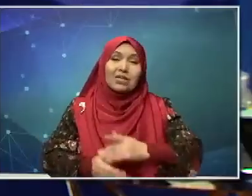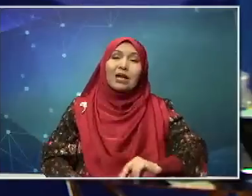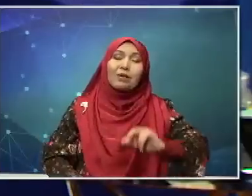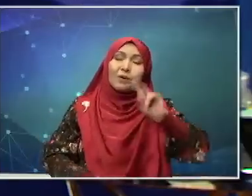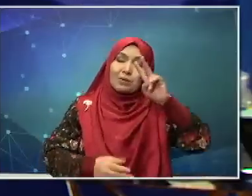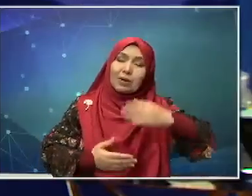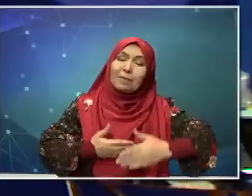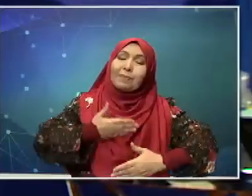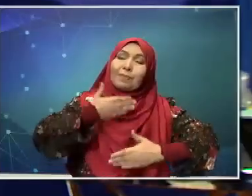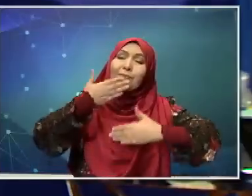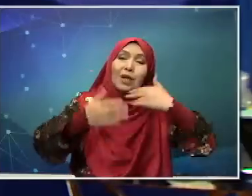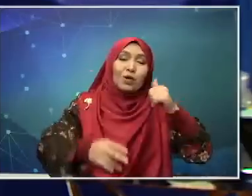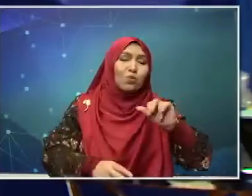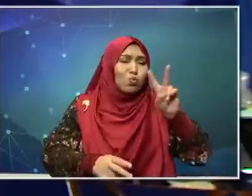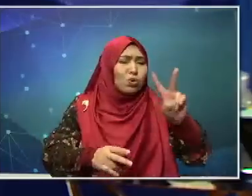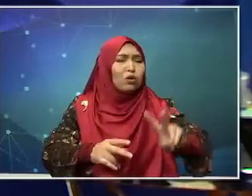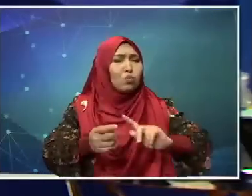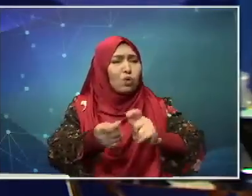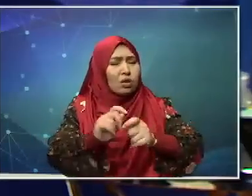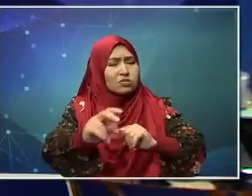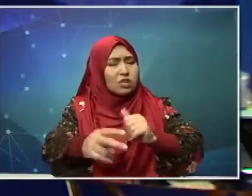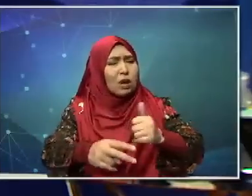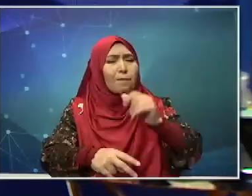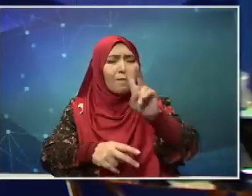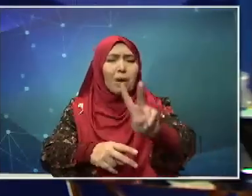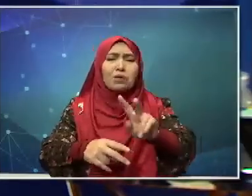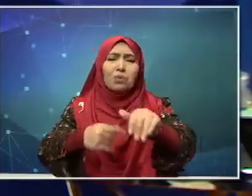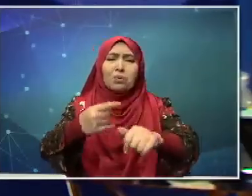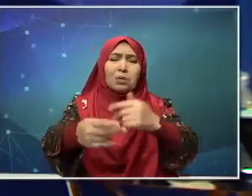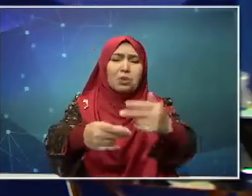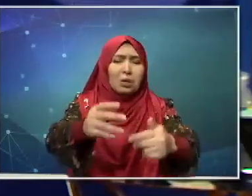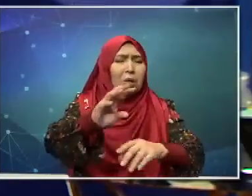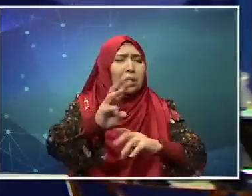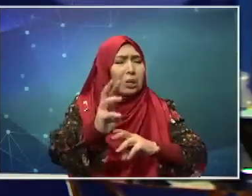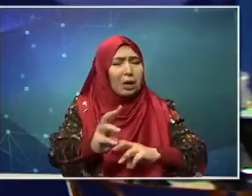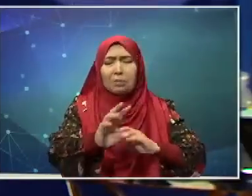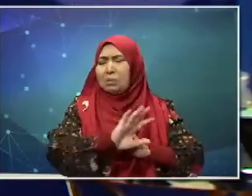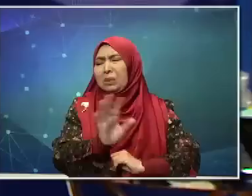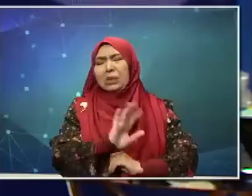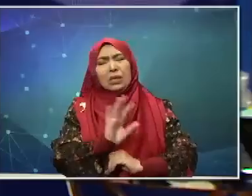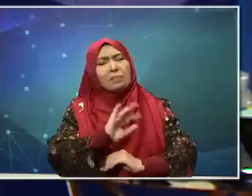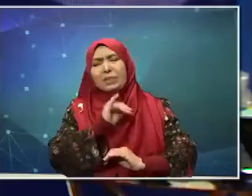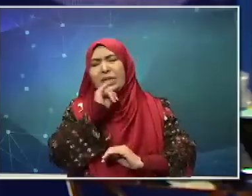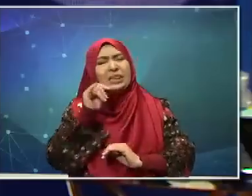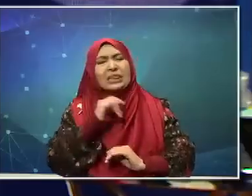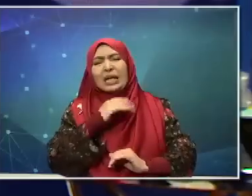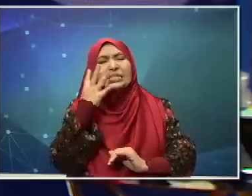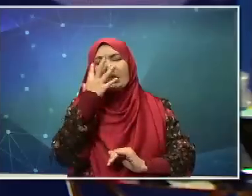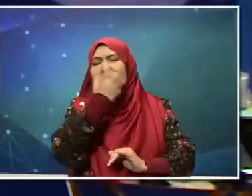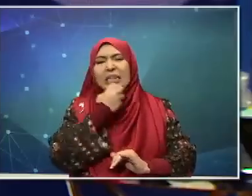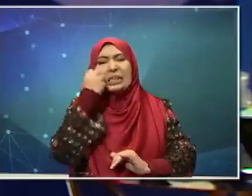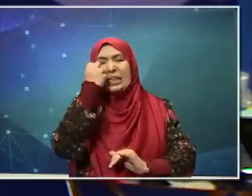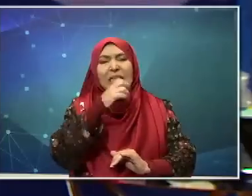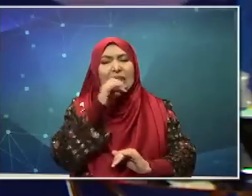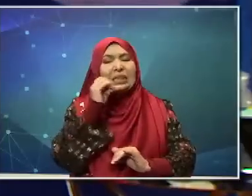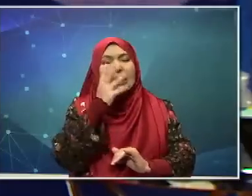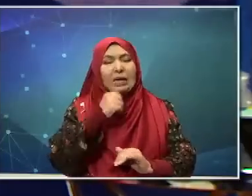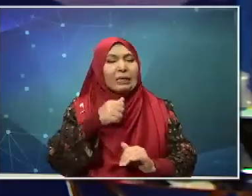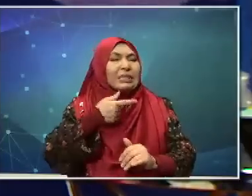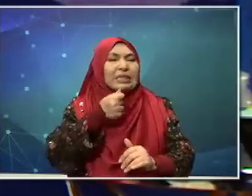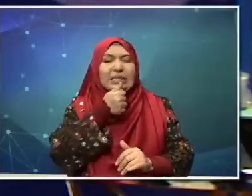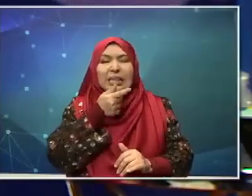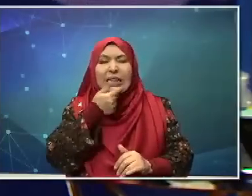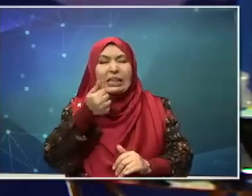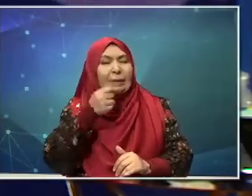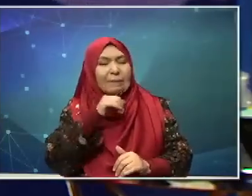Allah saya jadi duo jadi empat jadi tulang sembuh ya tetap konsisten di situ hujan itu panduan untuk kita dan dalam Semoga kita ingin melihat